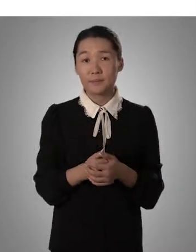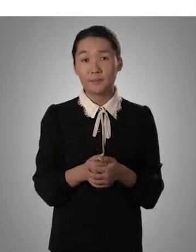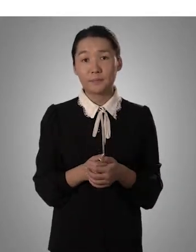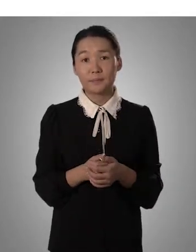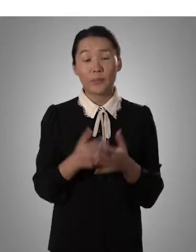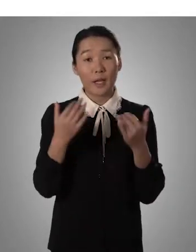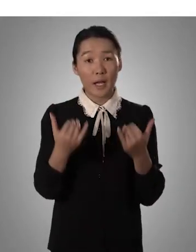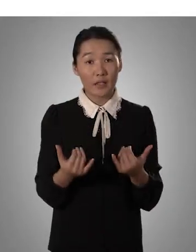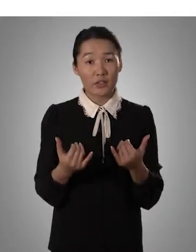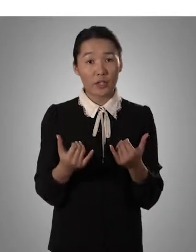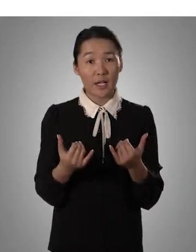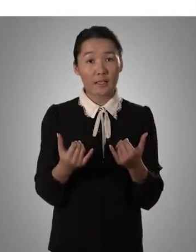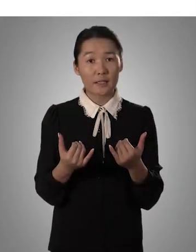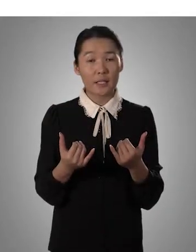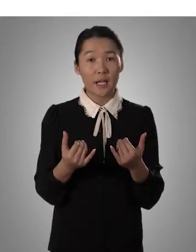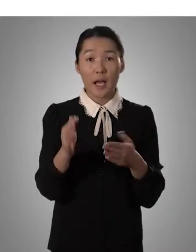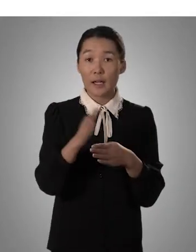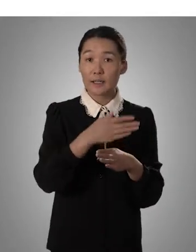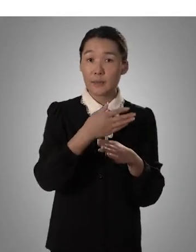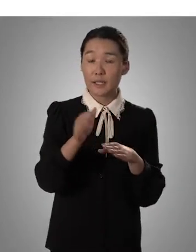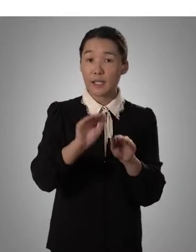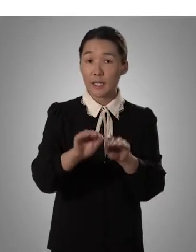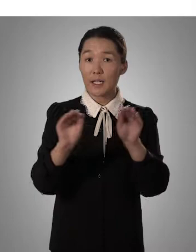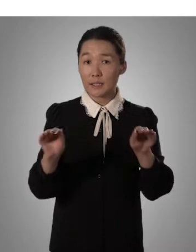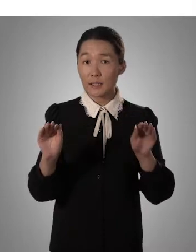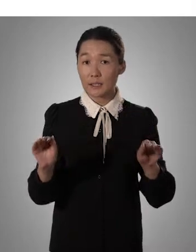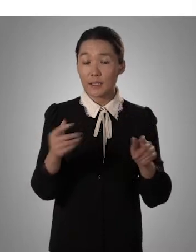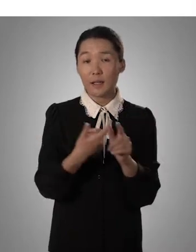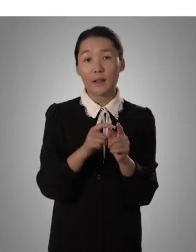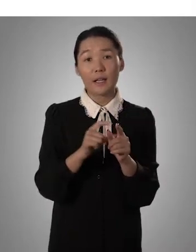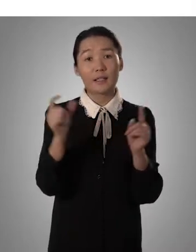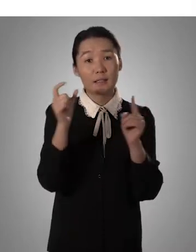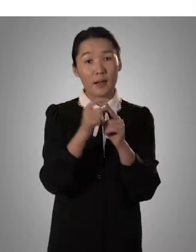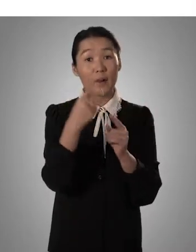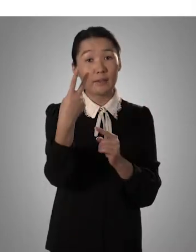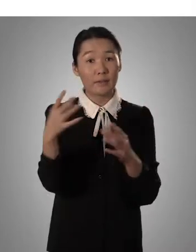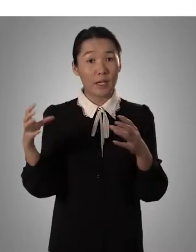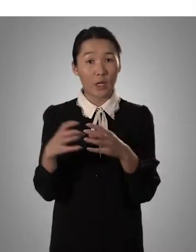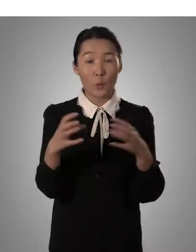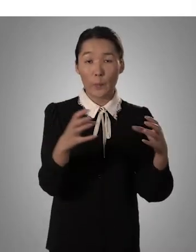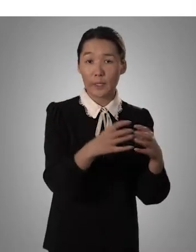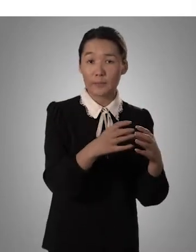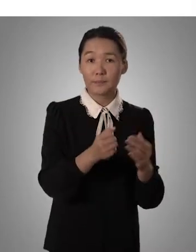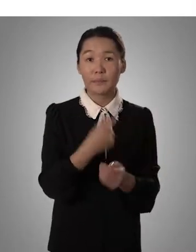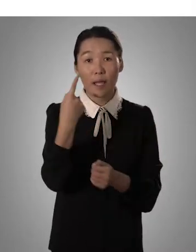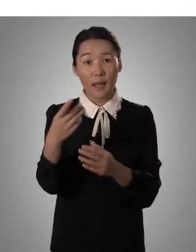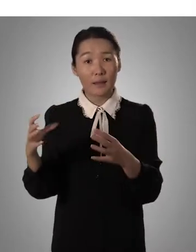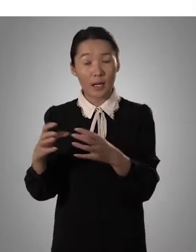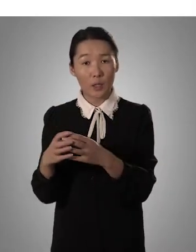а сейчас распределите эти слова в две группы одна группа